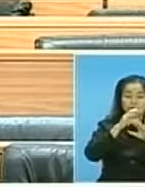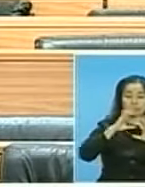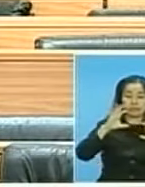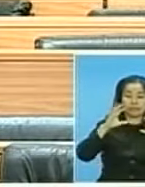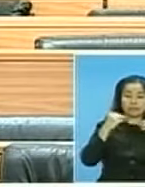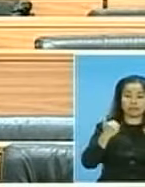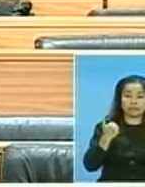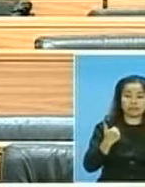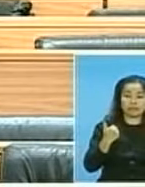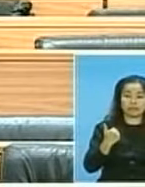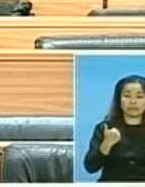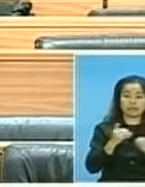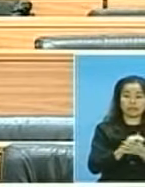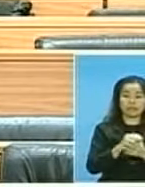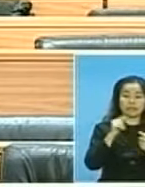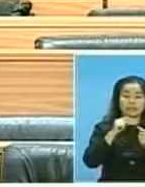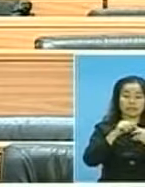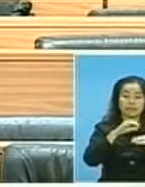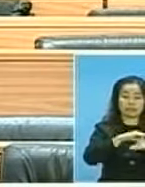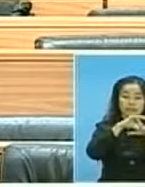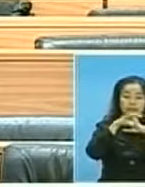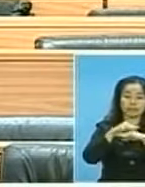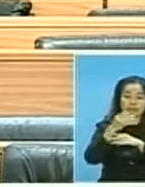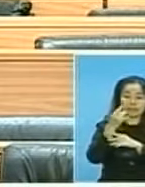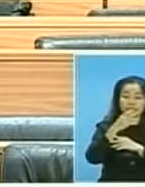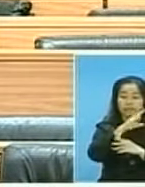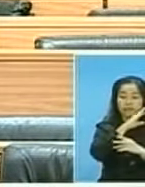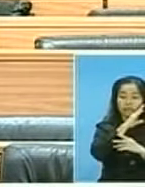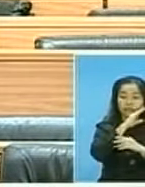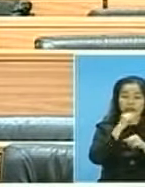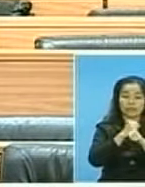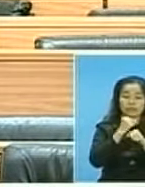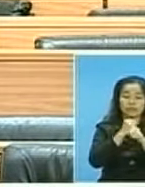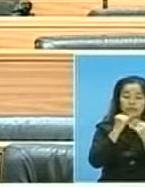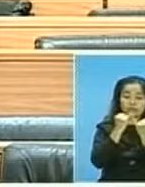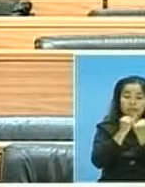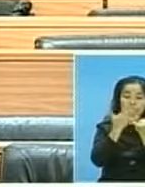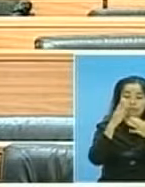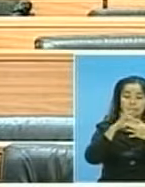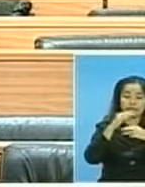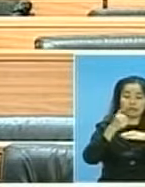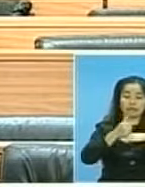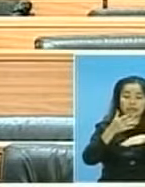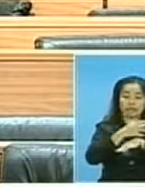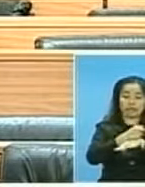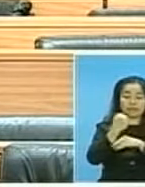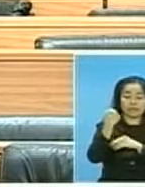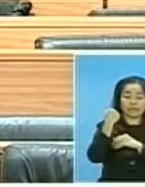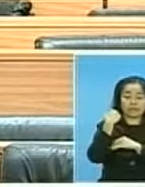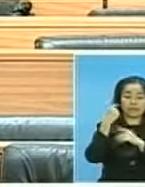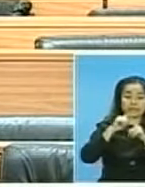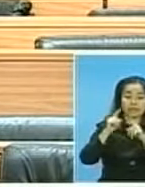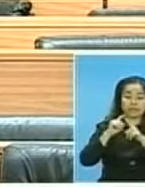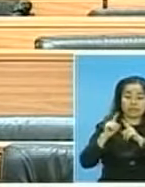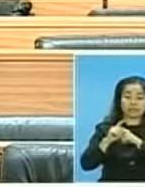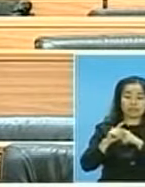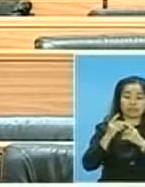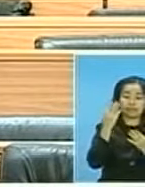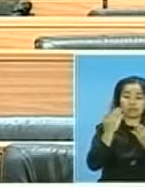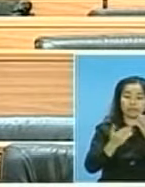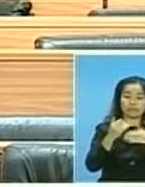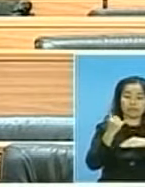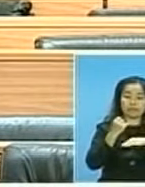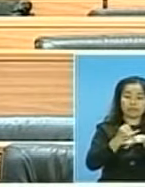ในวันนี้เข้าไปสู่ตำแหน่งได้ถ้าไม่ผูกพันกับนักการเมืองผู้มีอำนาจหรือผูกพันกับพรรคการเมื